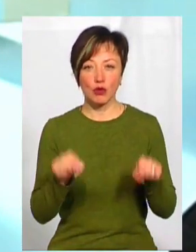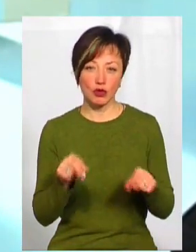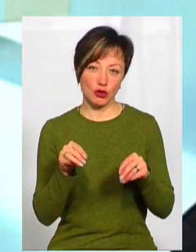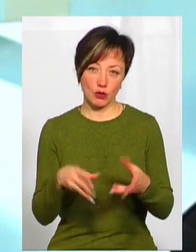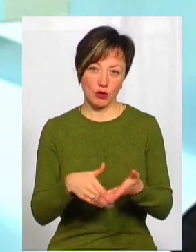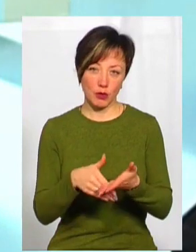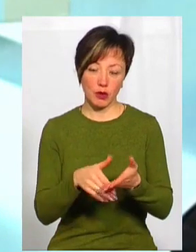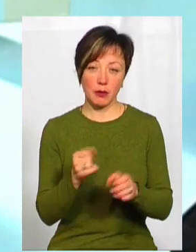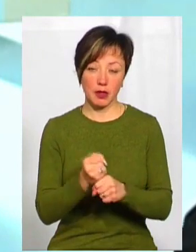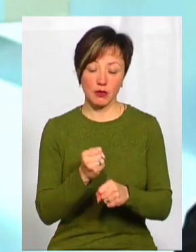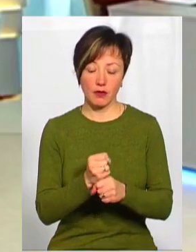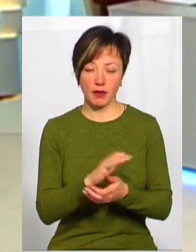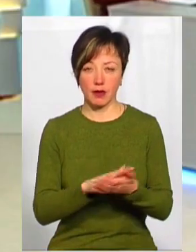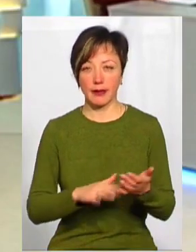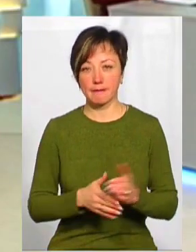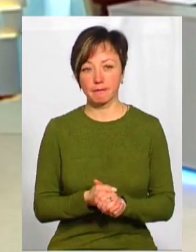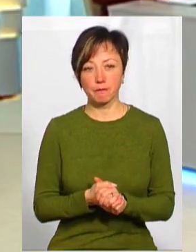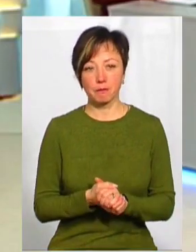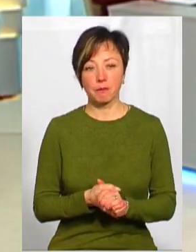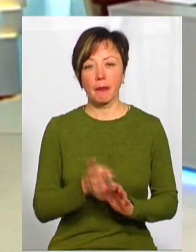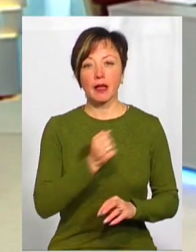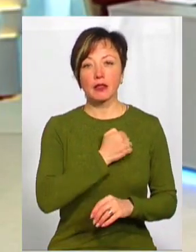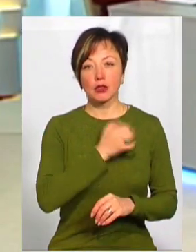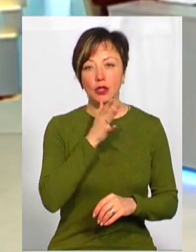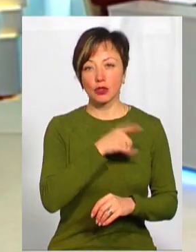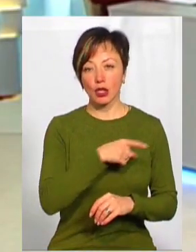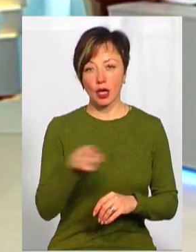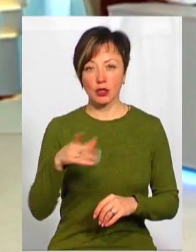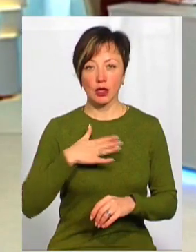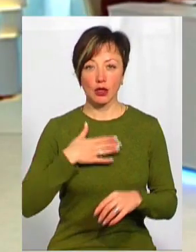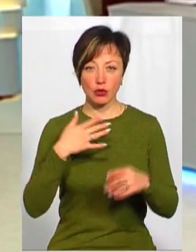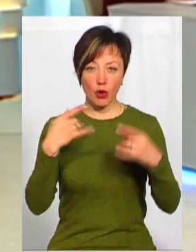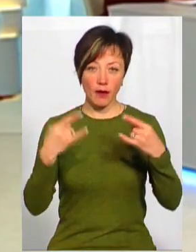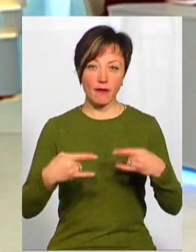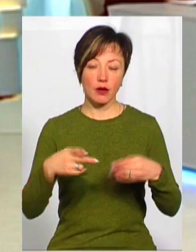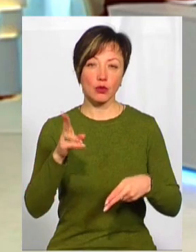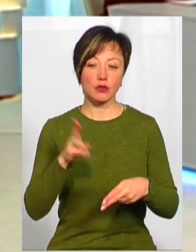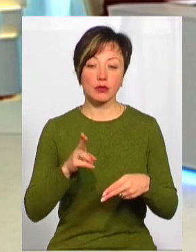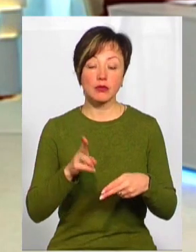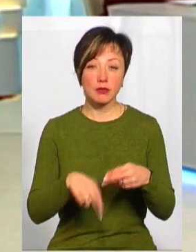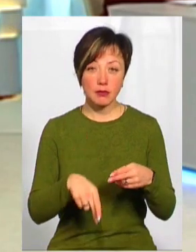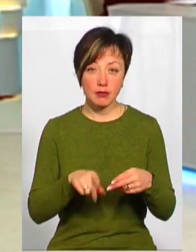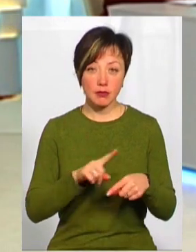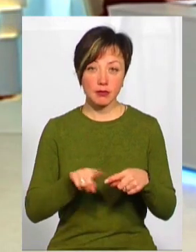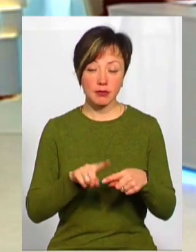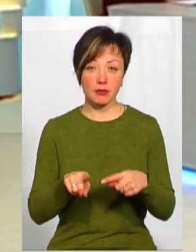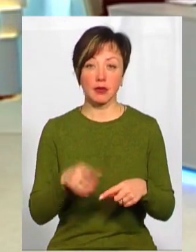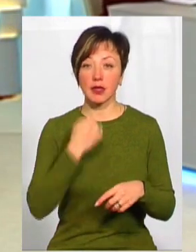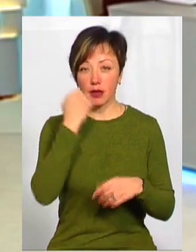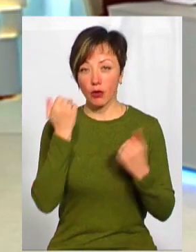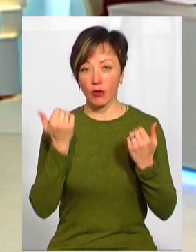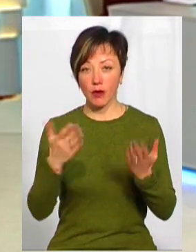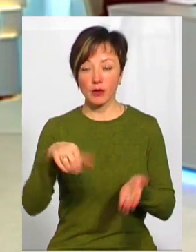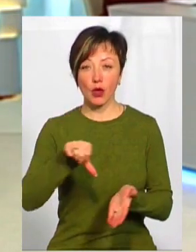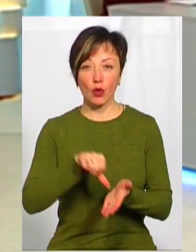і, чимось допомогти. І тому, працювати. Так. На жаль, час нашого ефіру майже сплив. Тому дякую